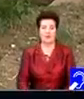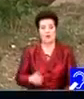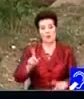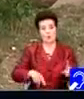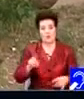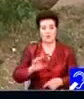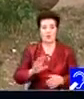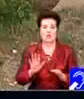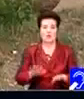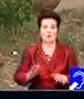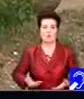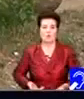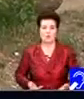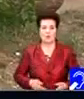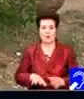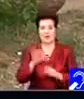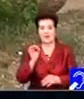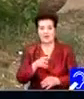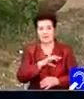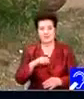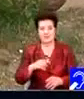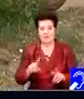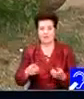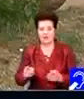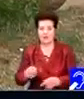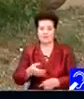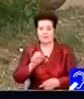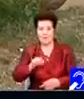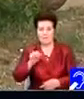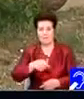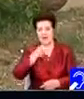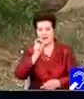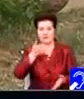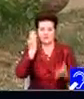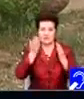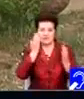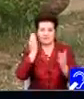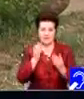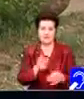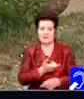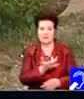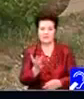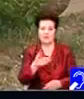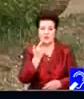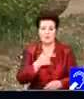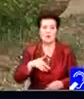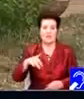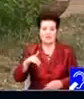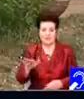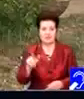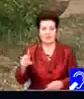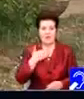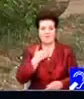Unii locuitori ai capitalei au ales și ei să facă frigărui, să bea bere și să se distreze. Câțiva dintre ei spun că au trecut pe la secția